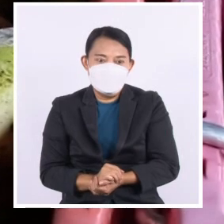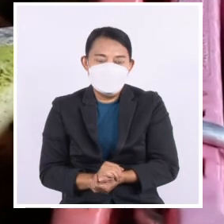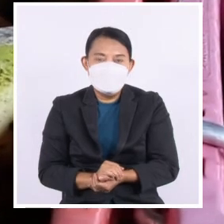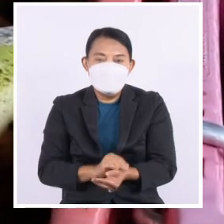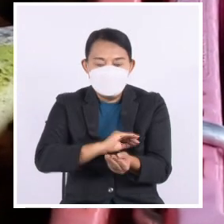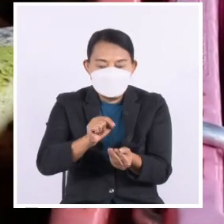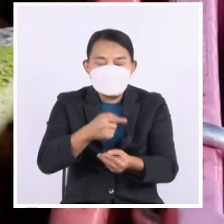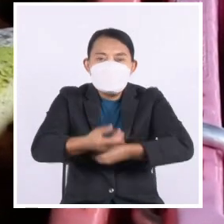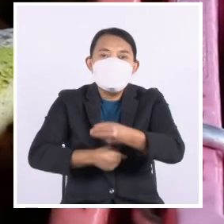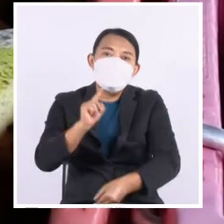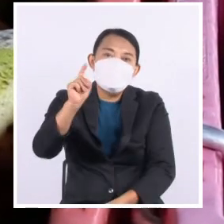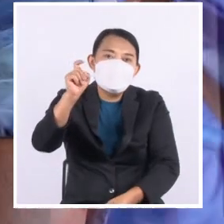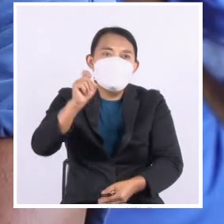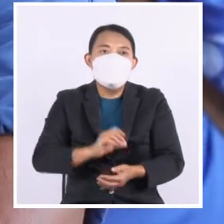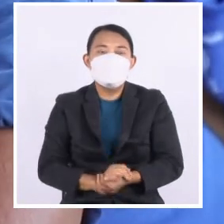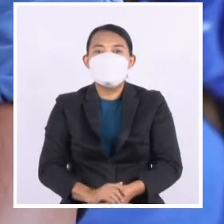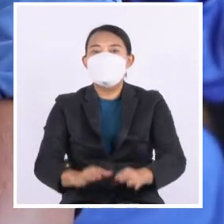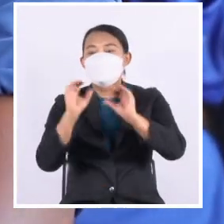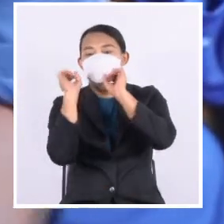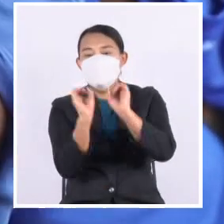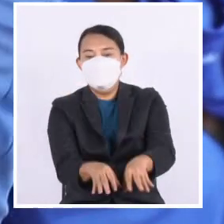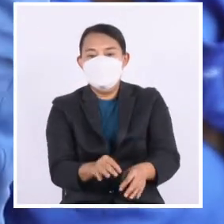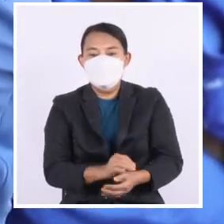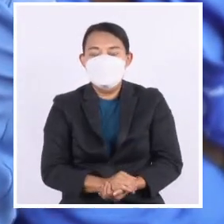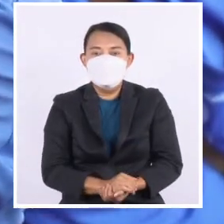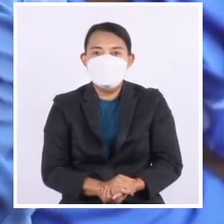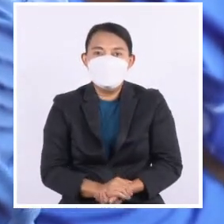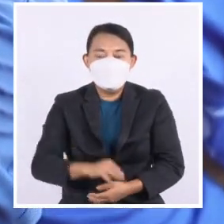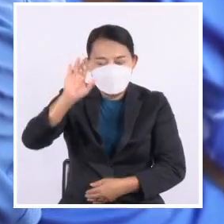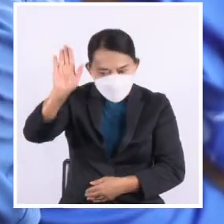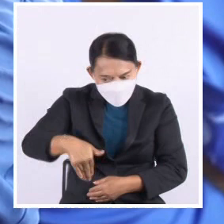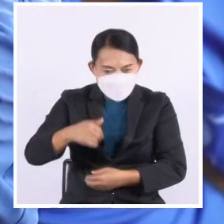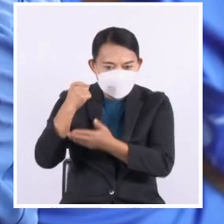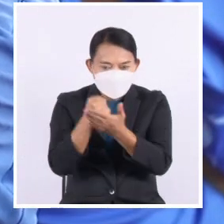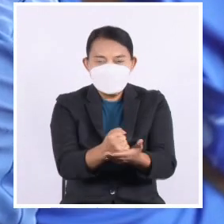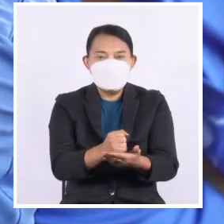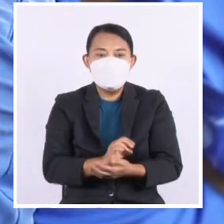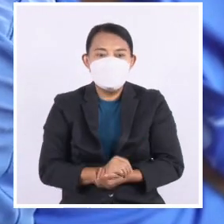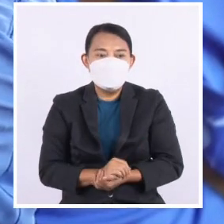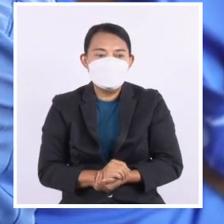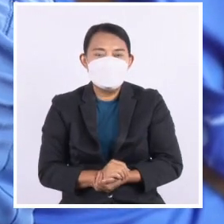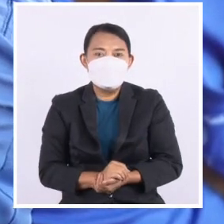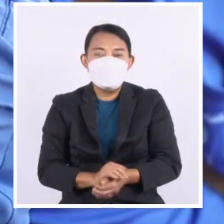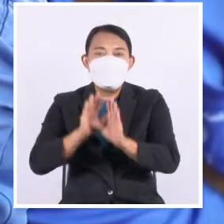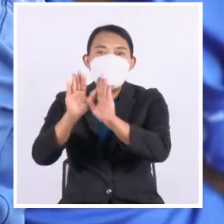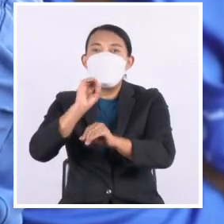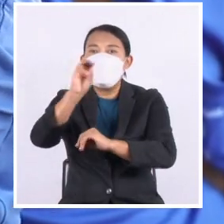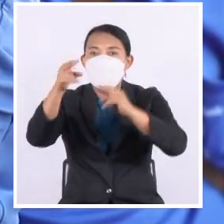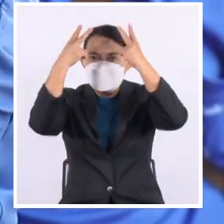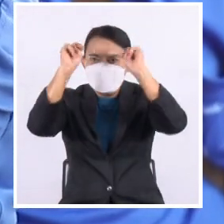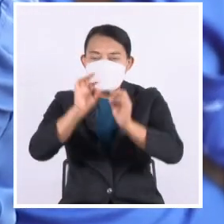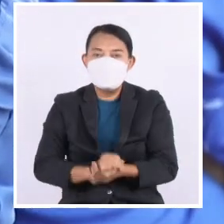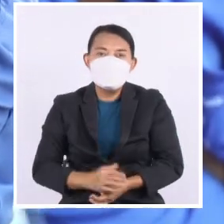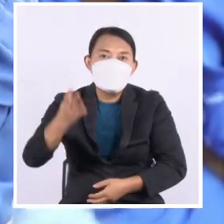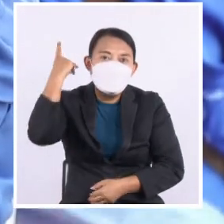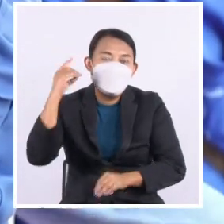ไม่ได้นะฮะนี่ก็ต้องทิ้งอย่างเดียวมาช่วยกันหน่อยลุงตู่นี่นะครับฝากถึงนายกเมื่อวานที่มีภาพนายกไหม